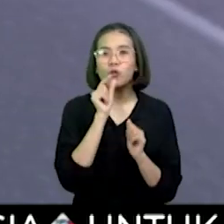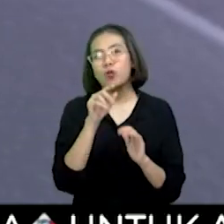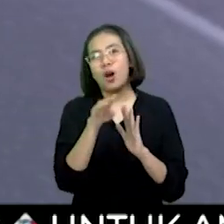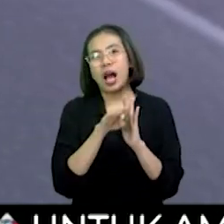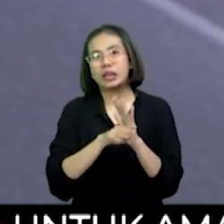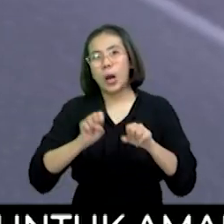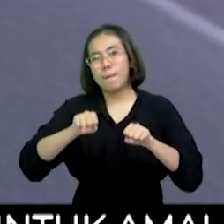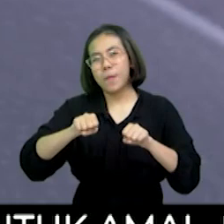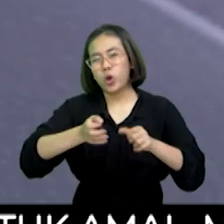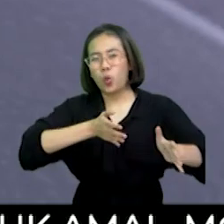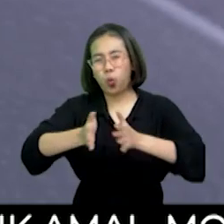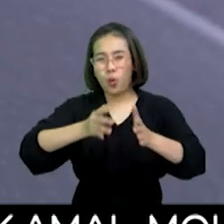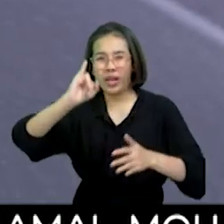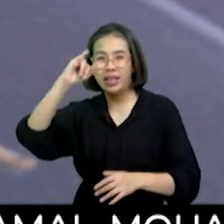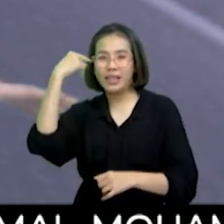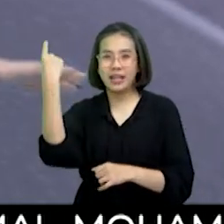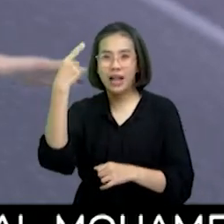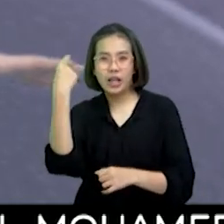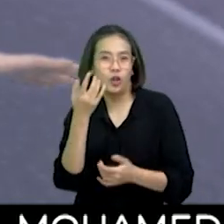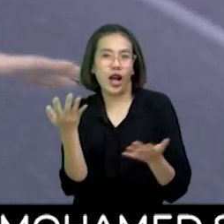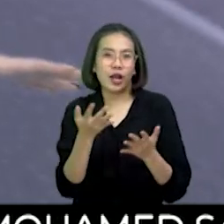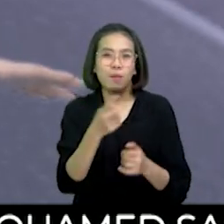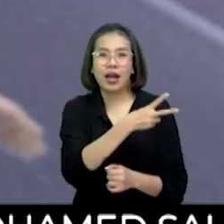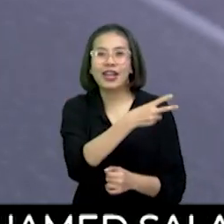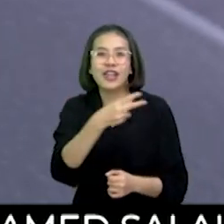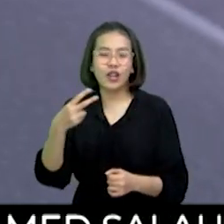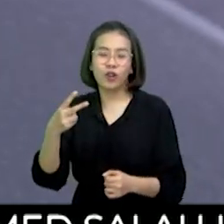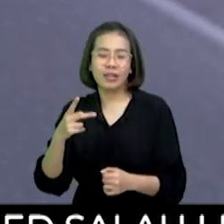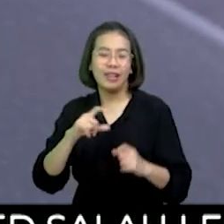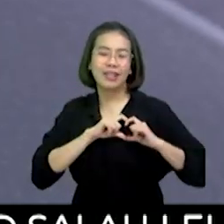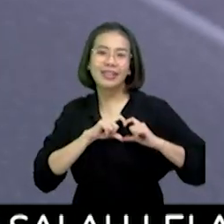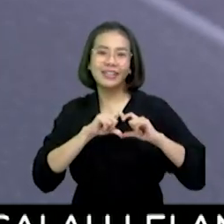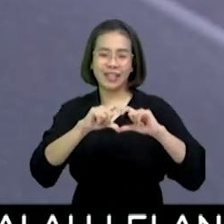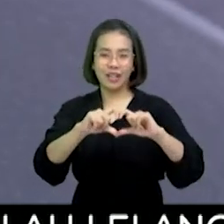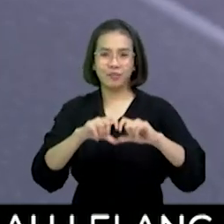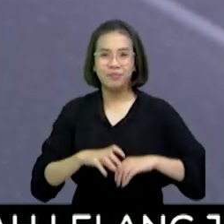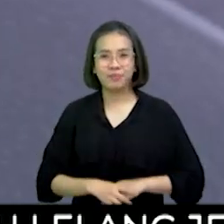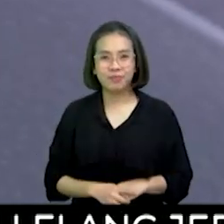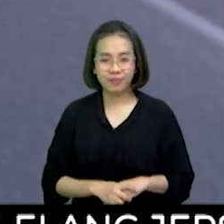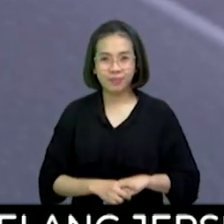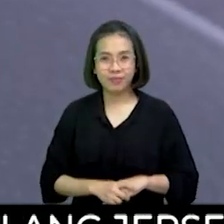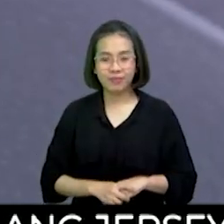ajang balapan internasional di tanah air kita tercinta, Indonesia.